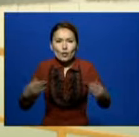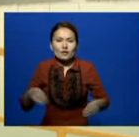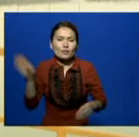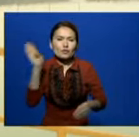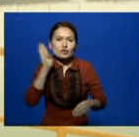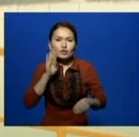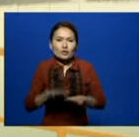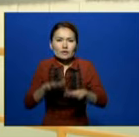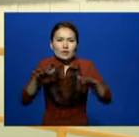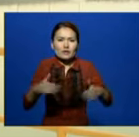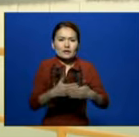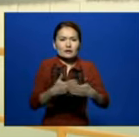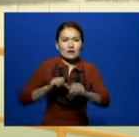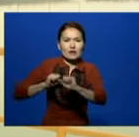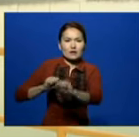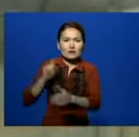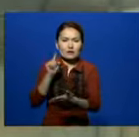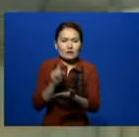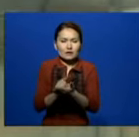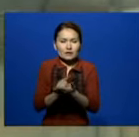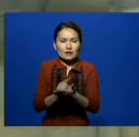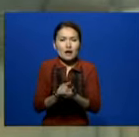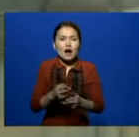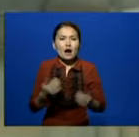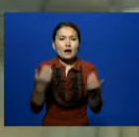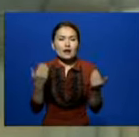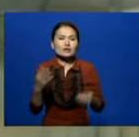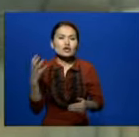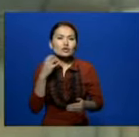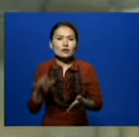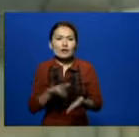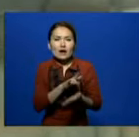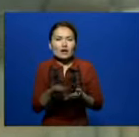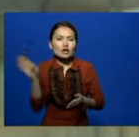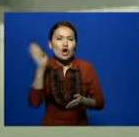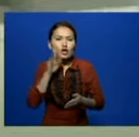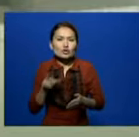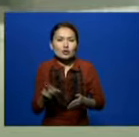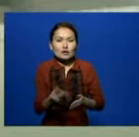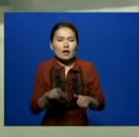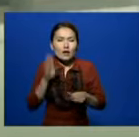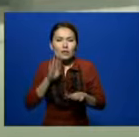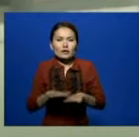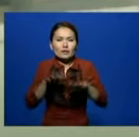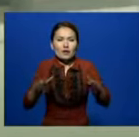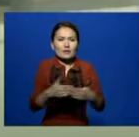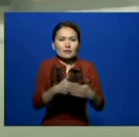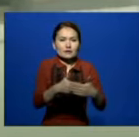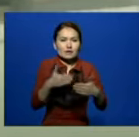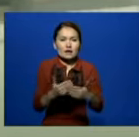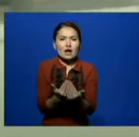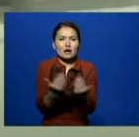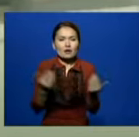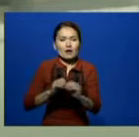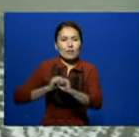керек. Кезінде Сырдарияның суын ирригациялық энергетикалық жүйеде пайдаланған. Қыста Тоқтатұғыл су қоймасында жинап, жазда егістік